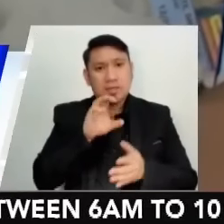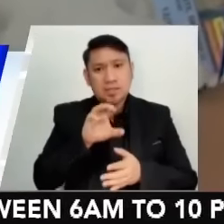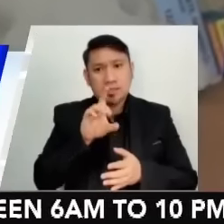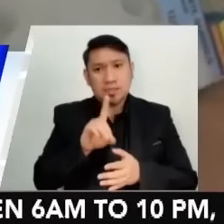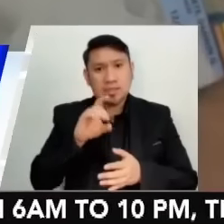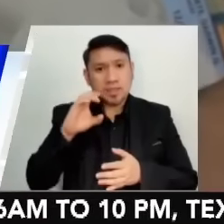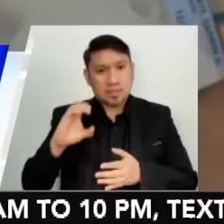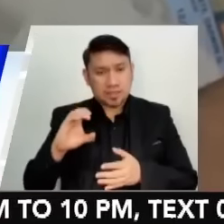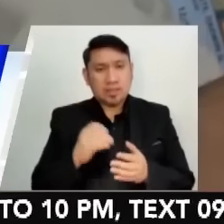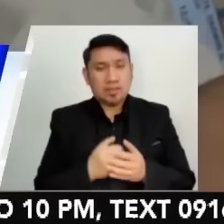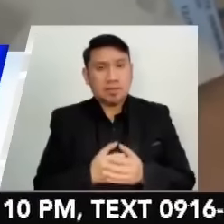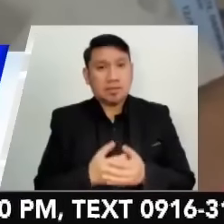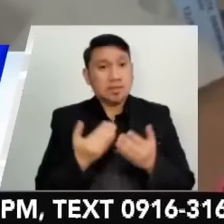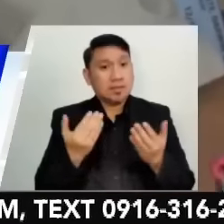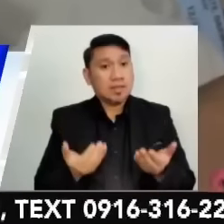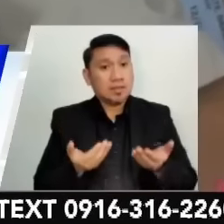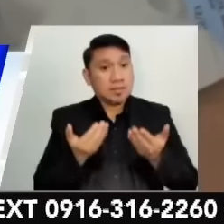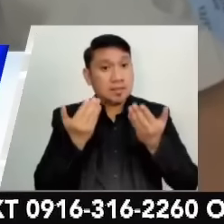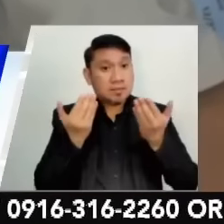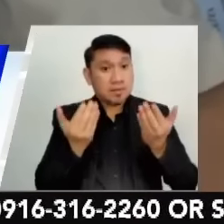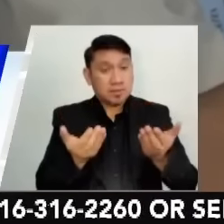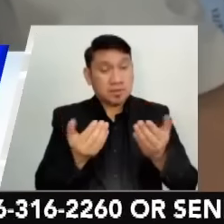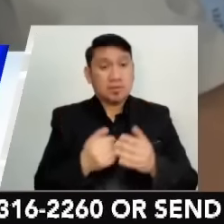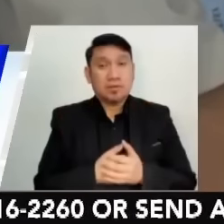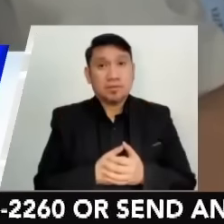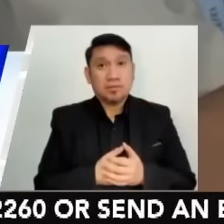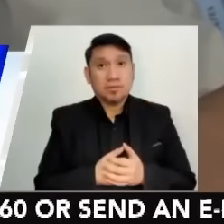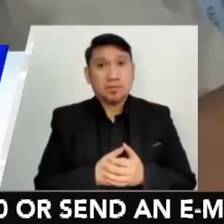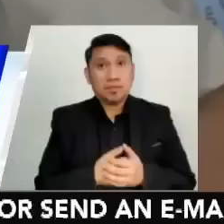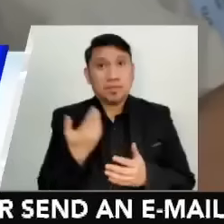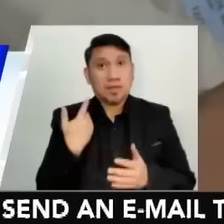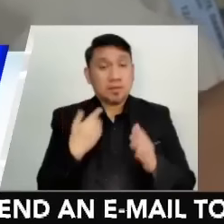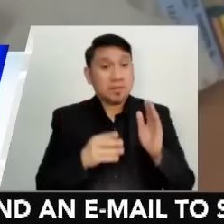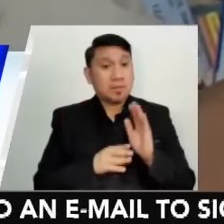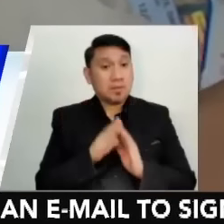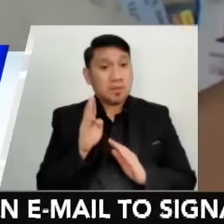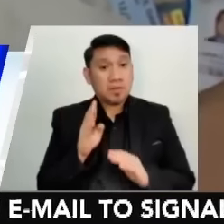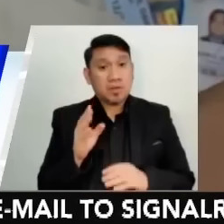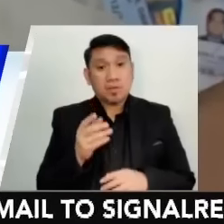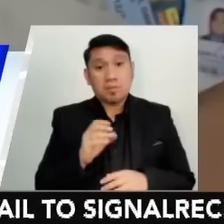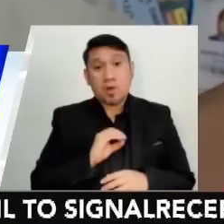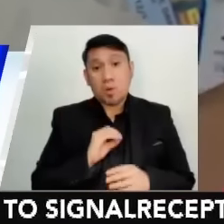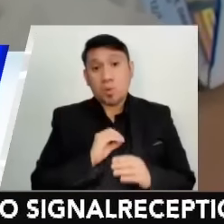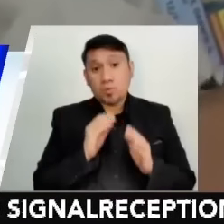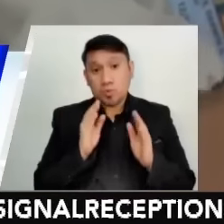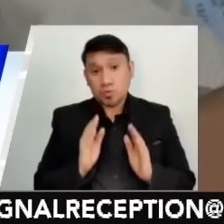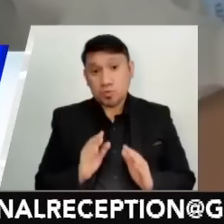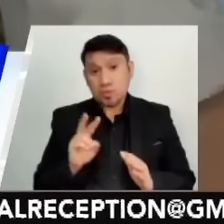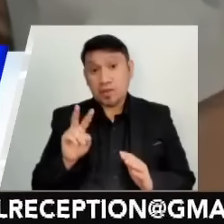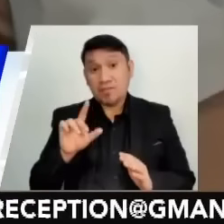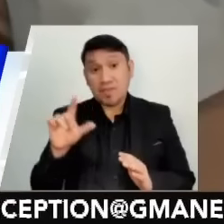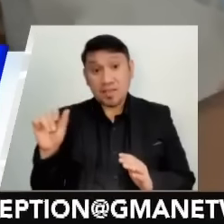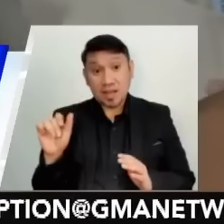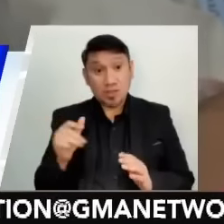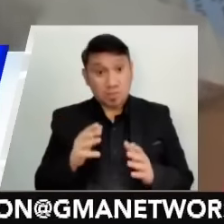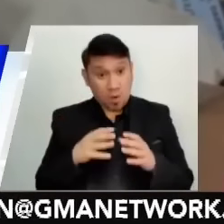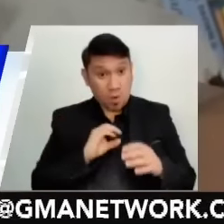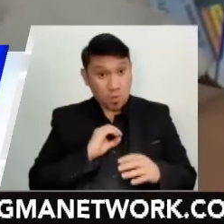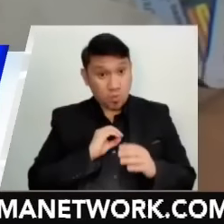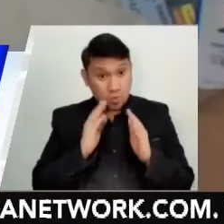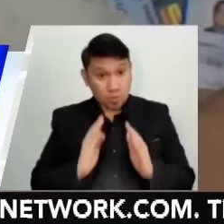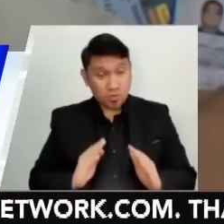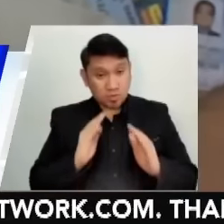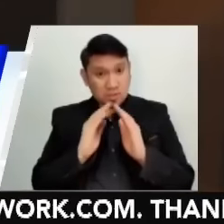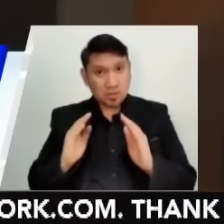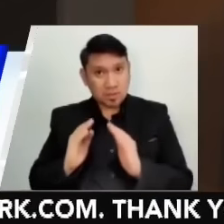mga locators, ang mga developers na may-ari ng mga ganitong villas ng listahan ng mga occupants,